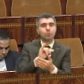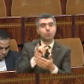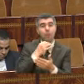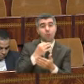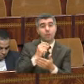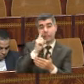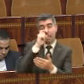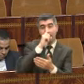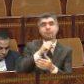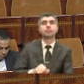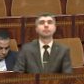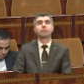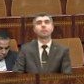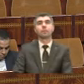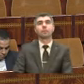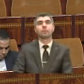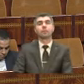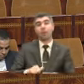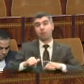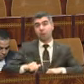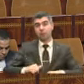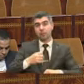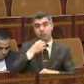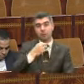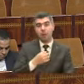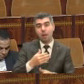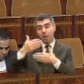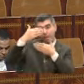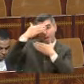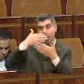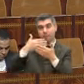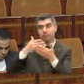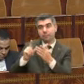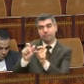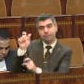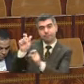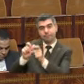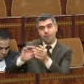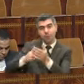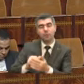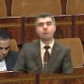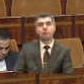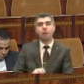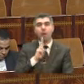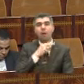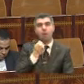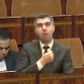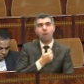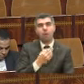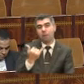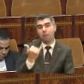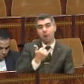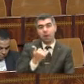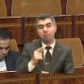الحيوط. سيده الوزيره، هاد المغاربه المطلوب من الدوله أنها